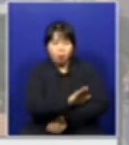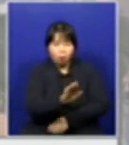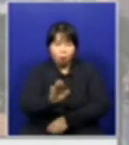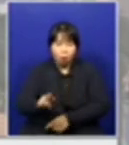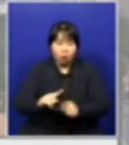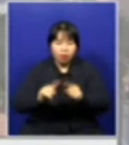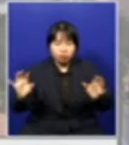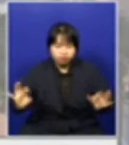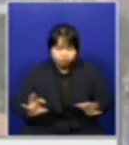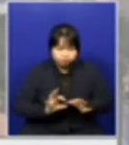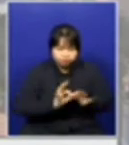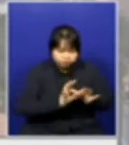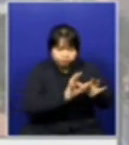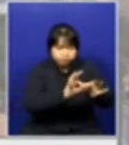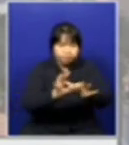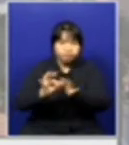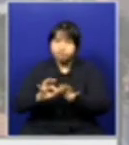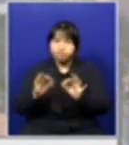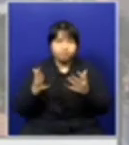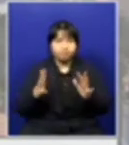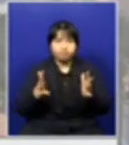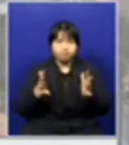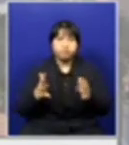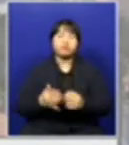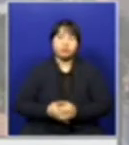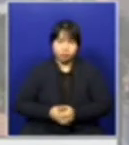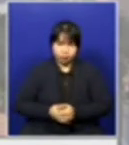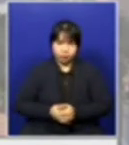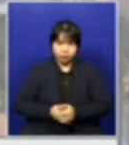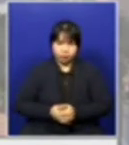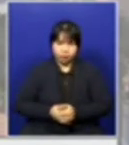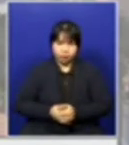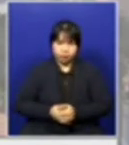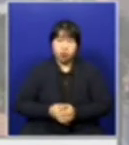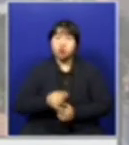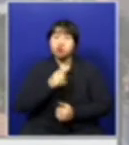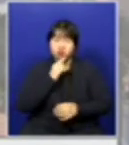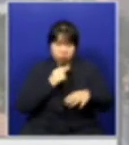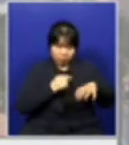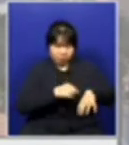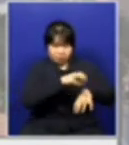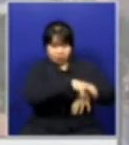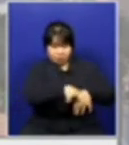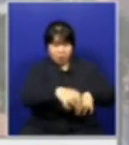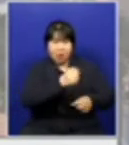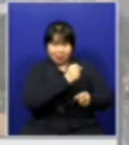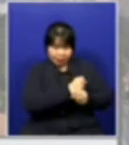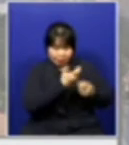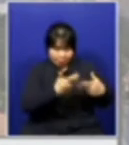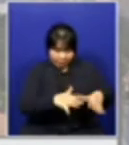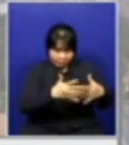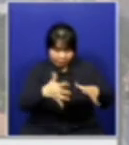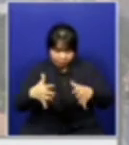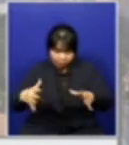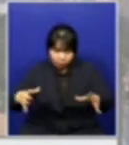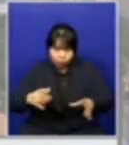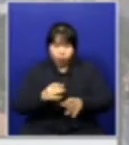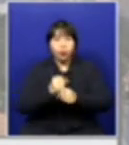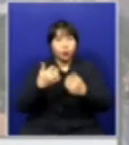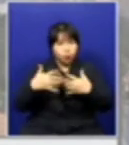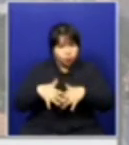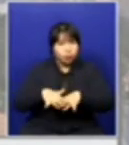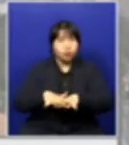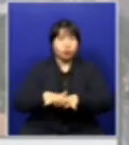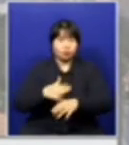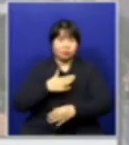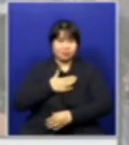องกันการบูรณาจึงไม่เกิดการบูรณาการอย่างมีประสิทธิภาพที่ฉันเองอยากจะเห็นภา